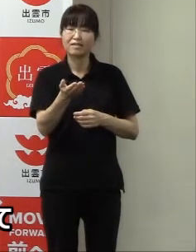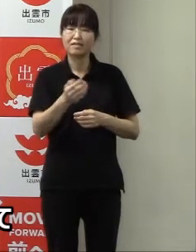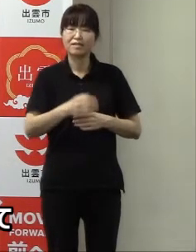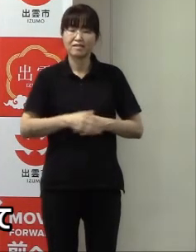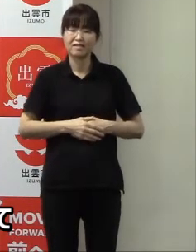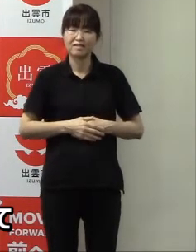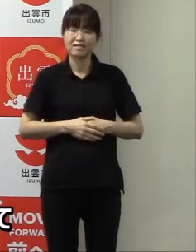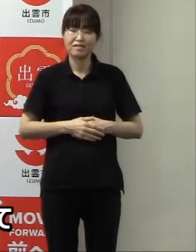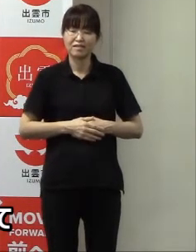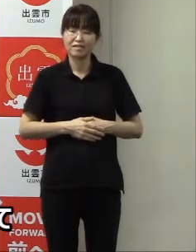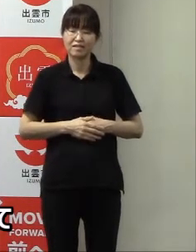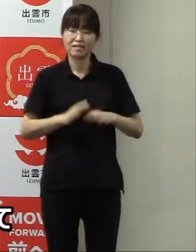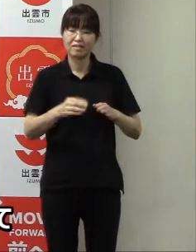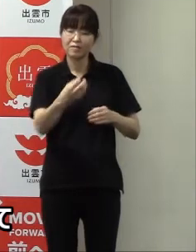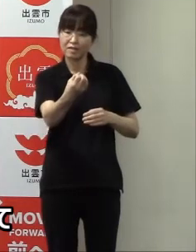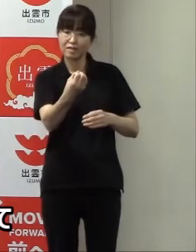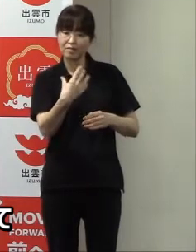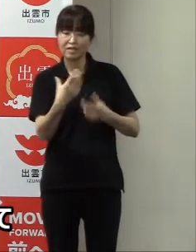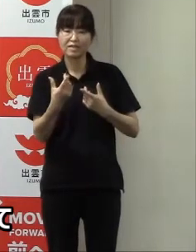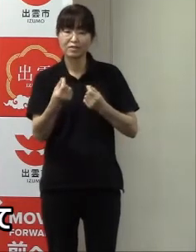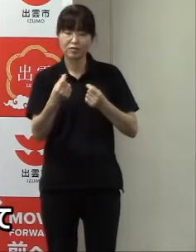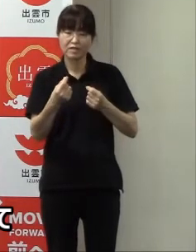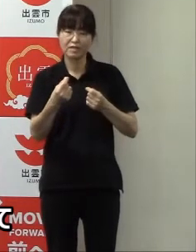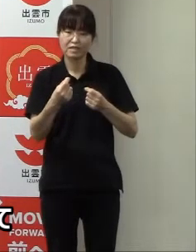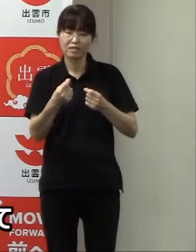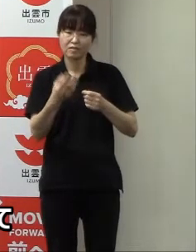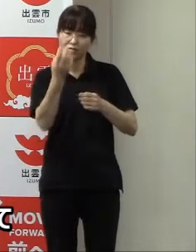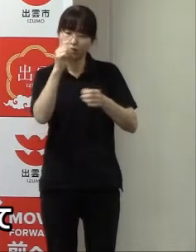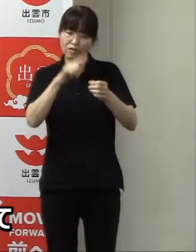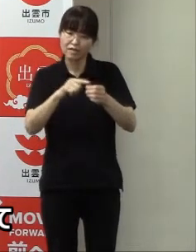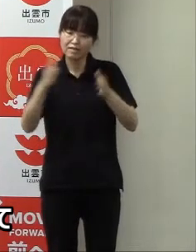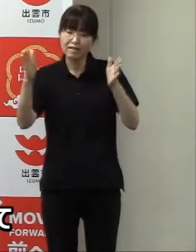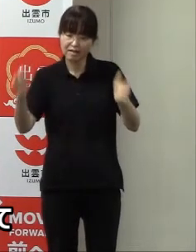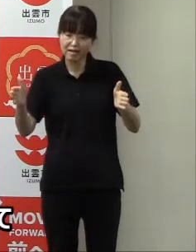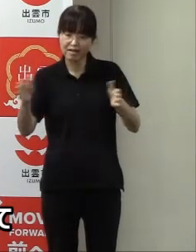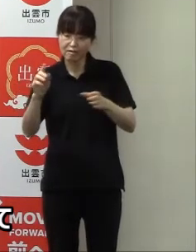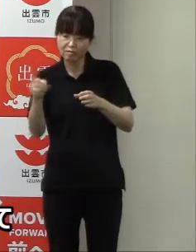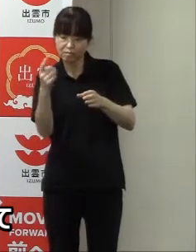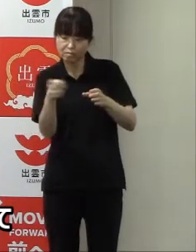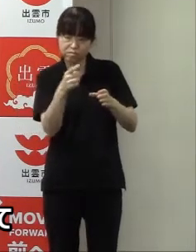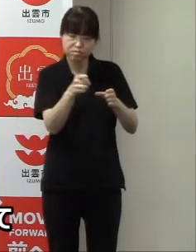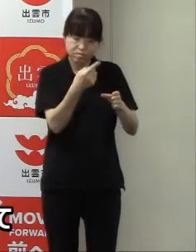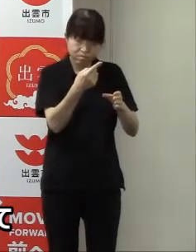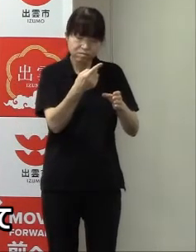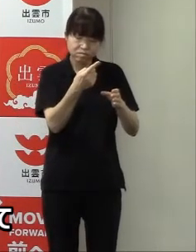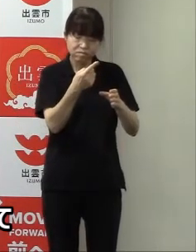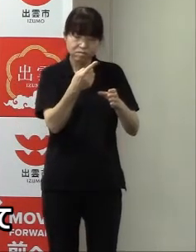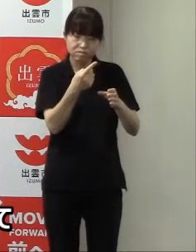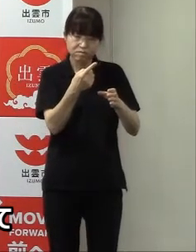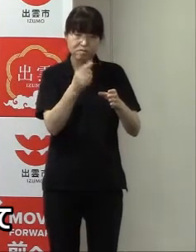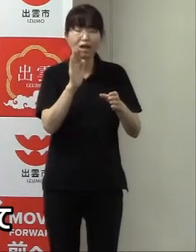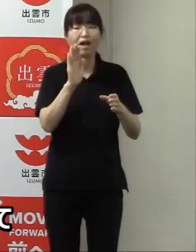ご指摘のように、この数年で何回かあるということならば、根本的にどういうところか、また